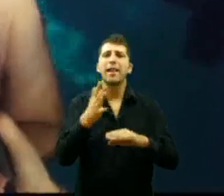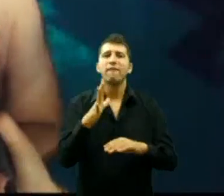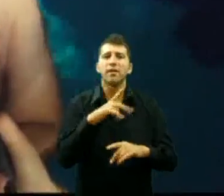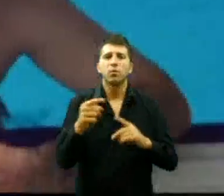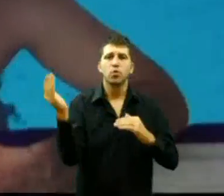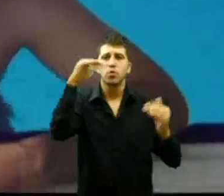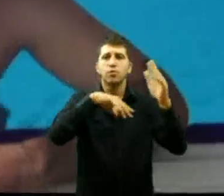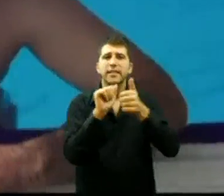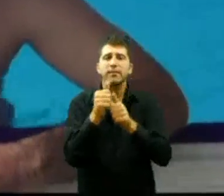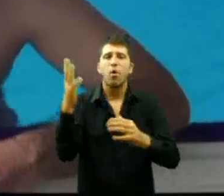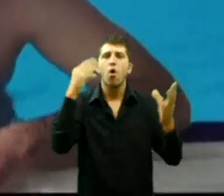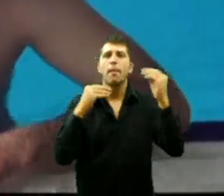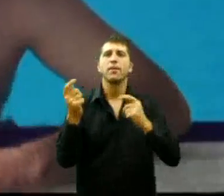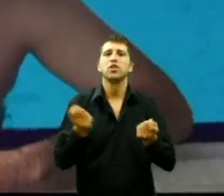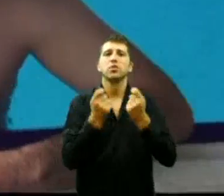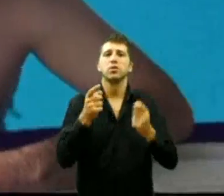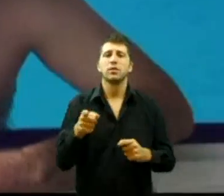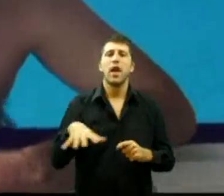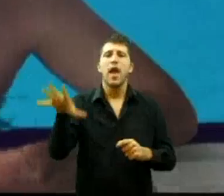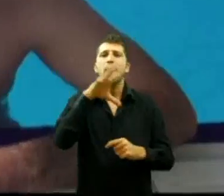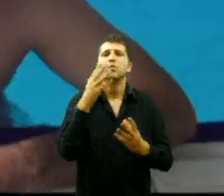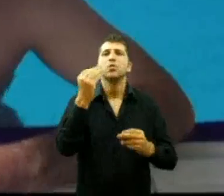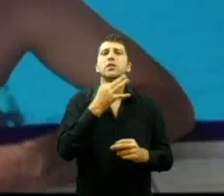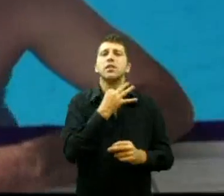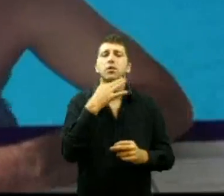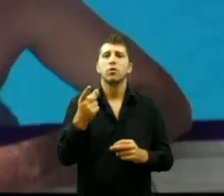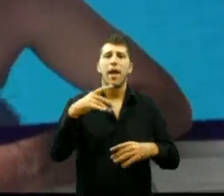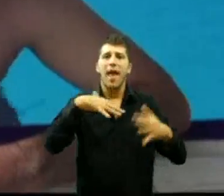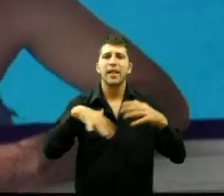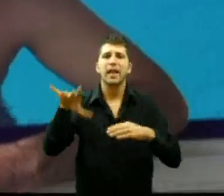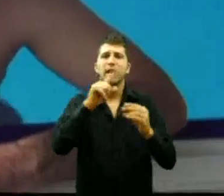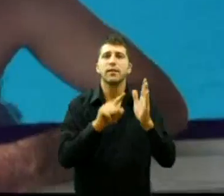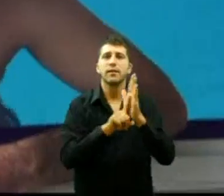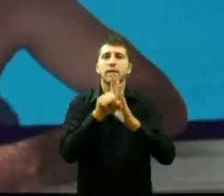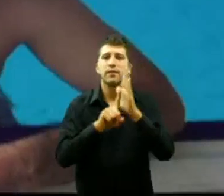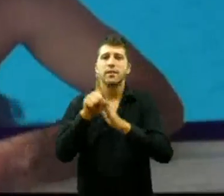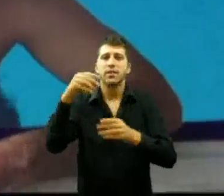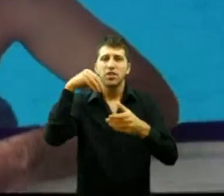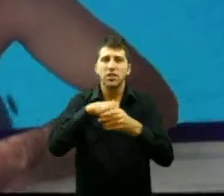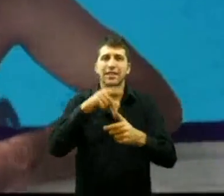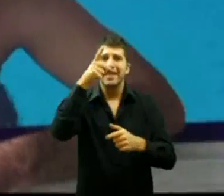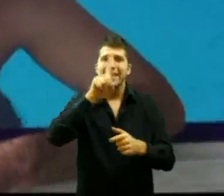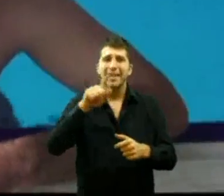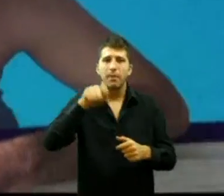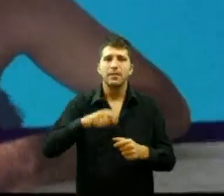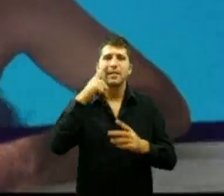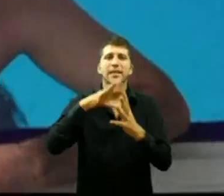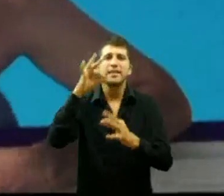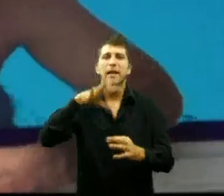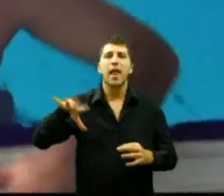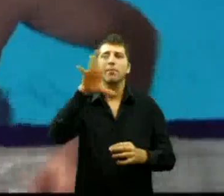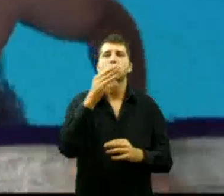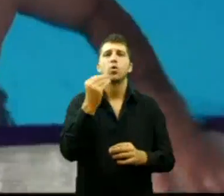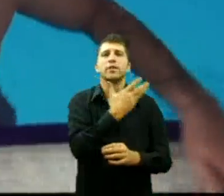öğrenmeye çalışıyoruz. Herkese çok teşekkür ediyorum. Engellerimizi aşmak için de ilk yapacağımız şey insanları çok sevmek olmak diye